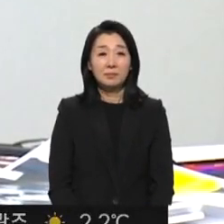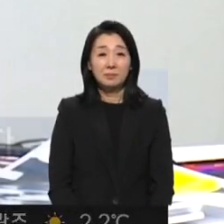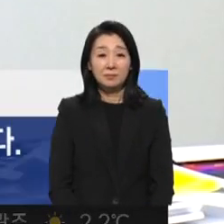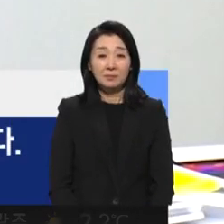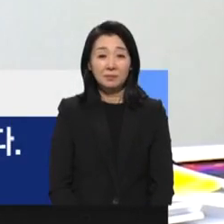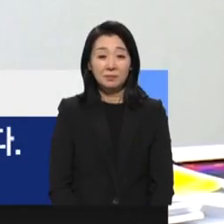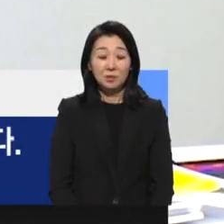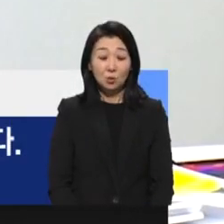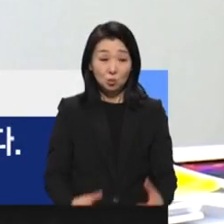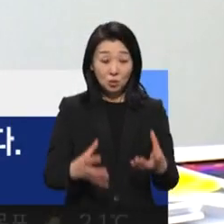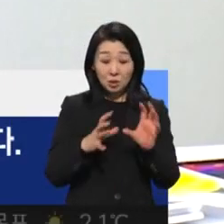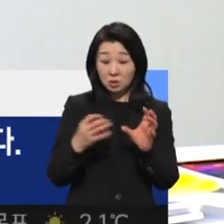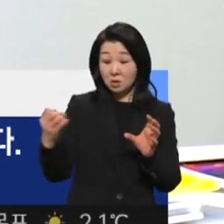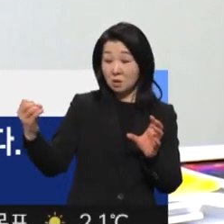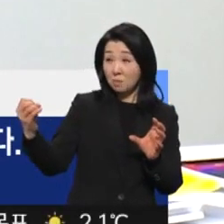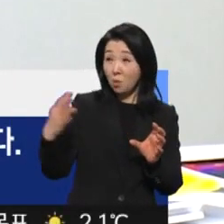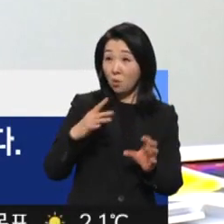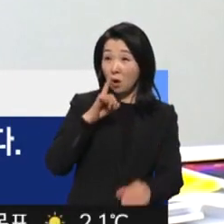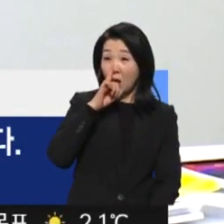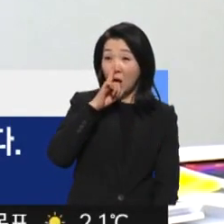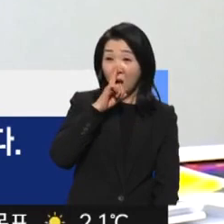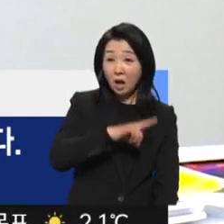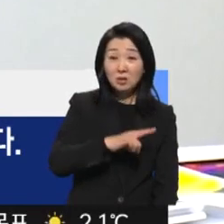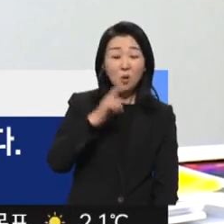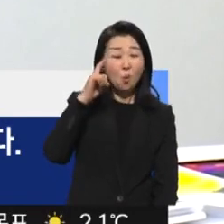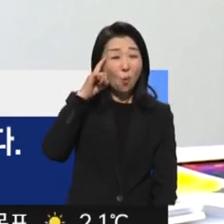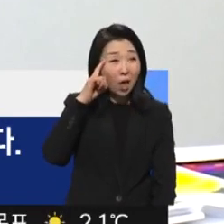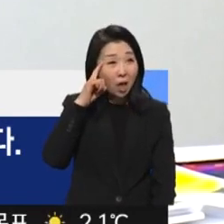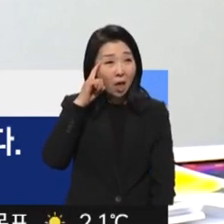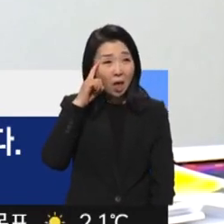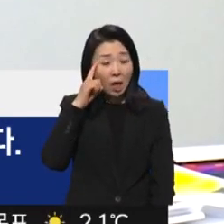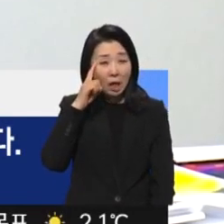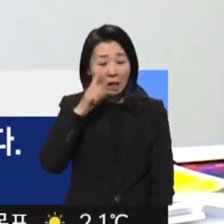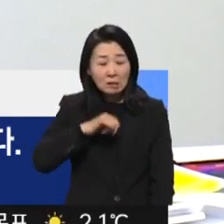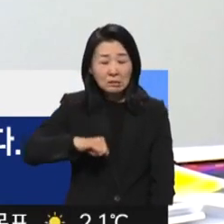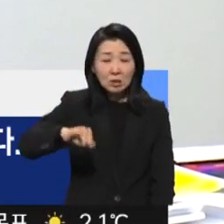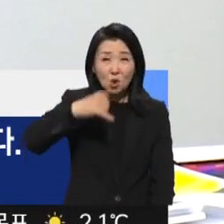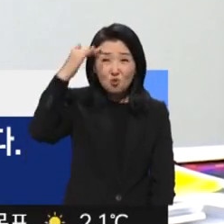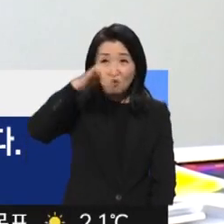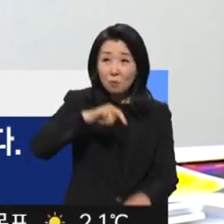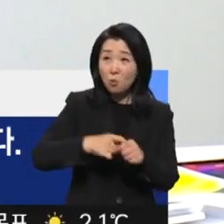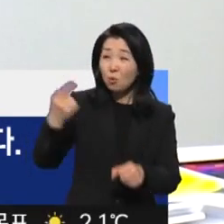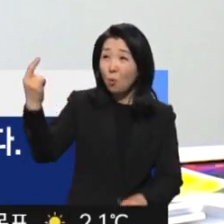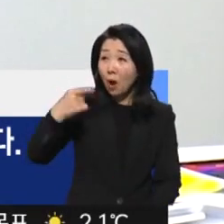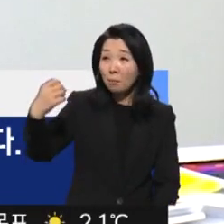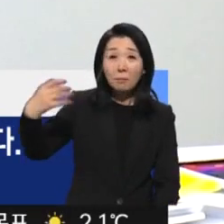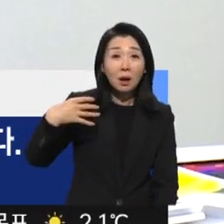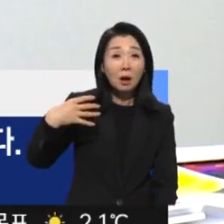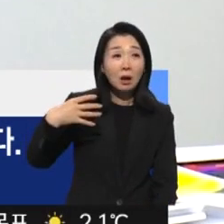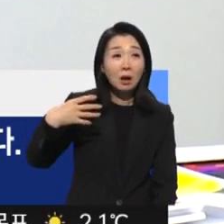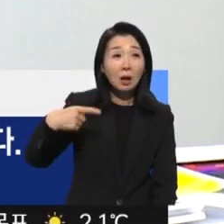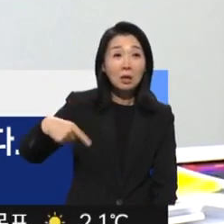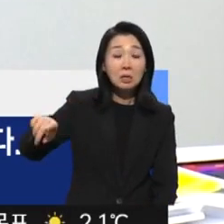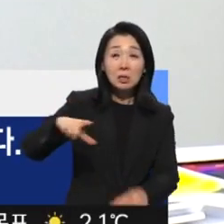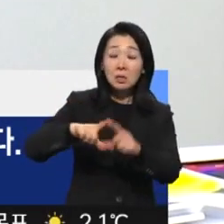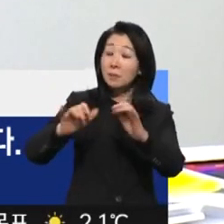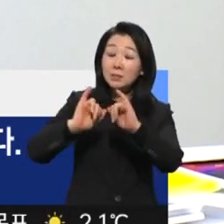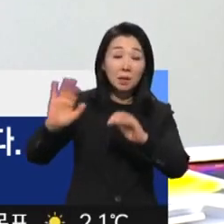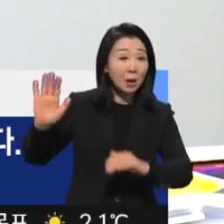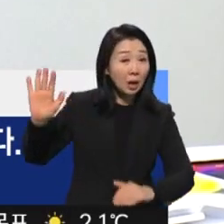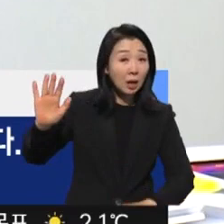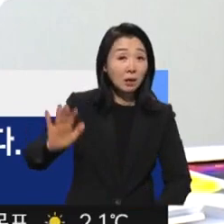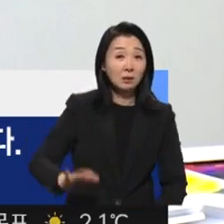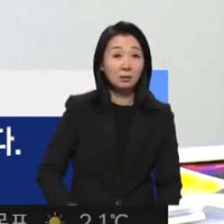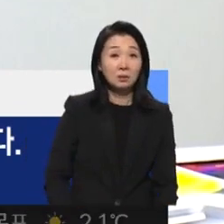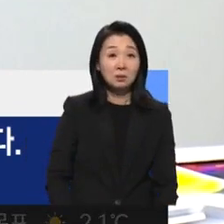우리들을 보고 악성 세비 기생충이다. 구경하러 왔냐 이런 이야기를 합니다. 이 사람들은 일반인이